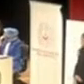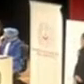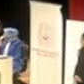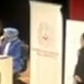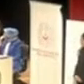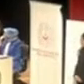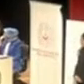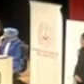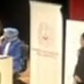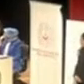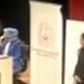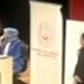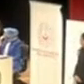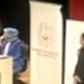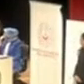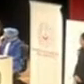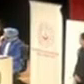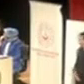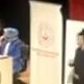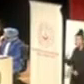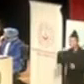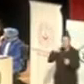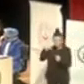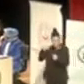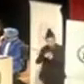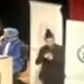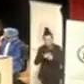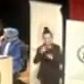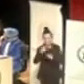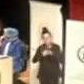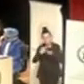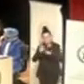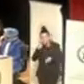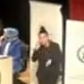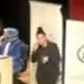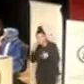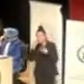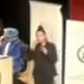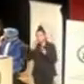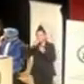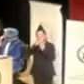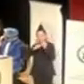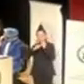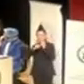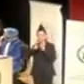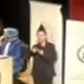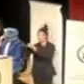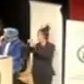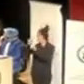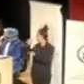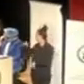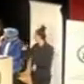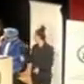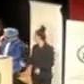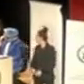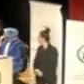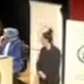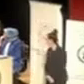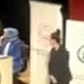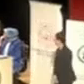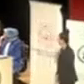Bir şey gidiyor. Bir daha deneyeceğim. Olmazsa tam ekranda değil, yarım ekranda size izleteceğim.